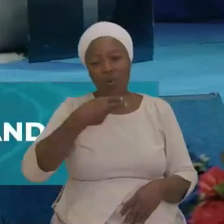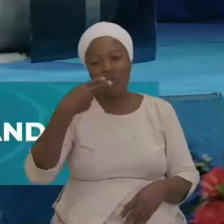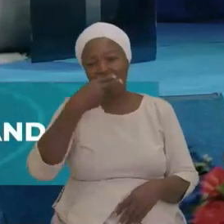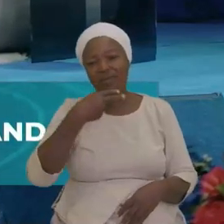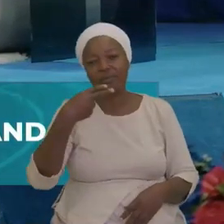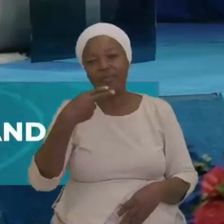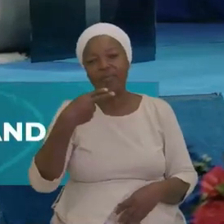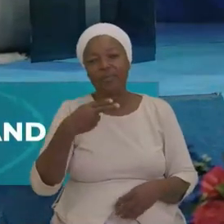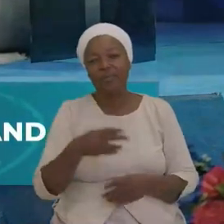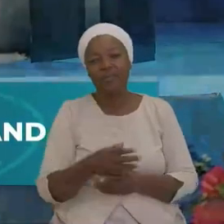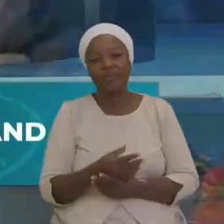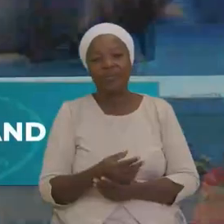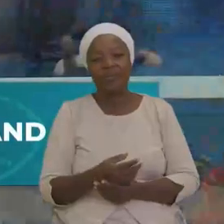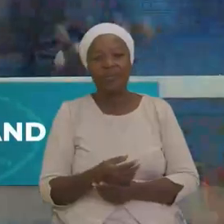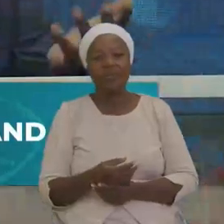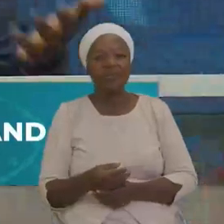et le miel.